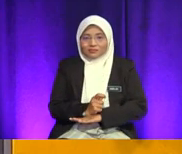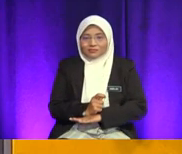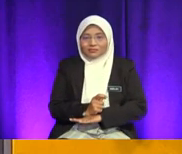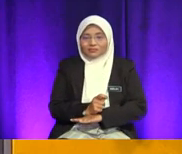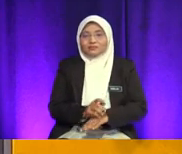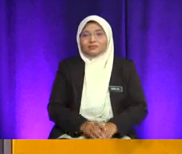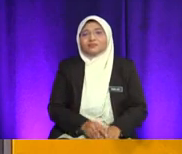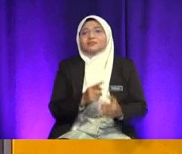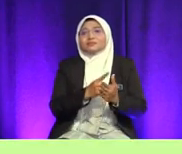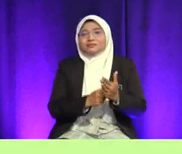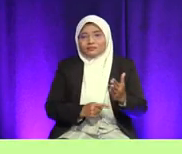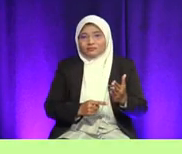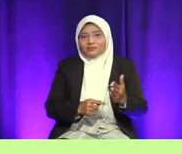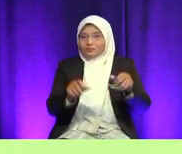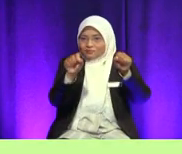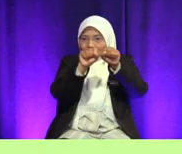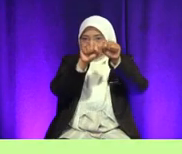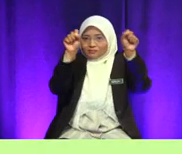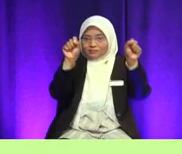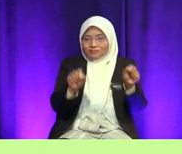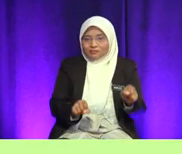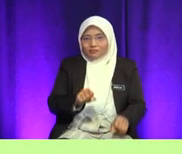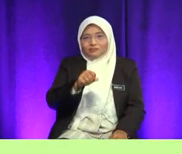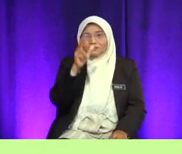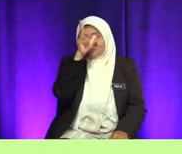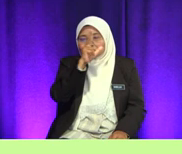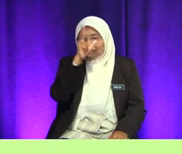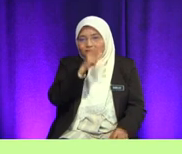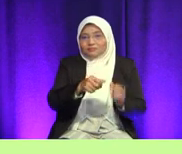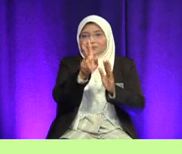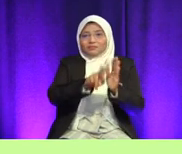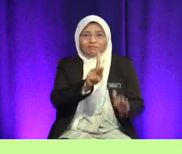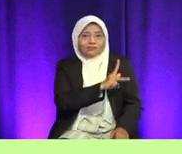merujuk sistem pemerintahan berkuasa mutlak